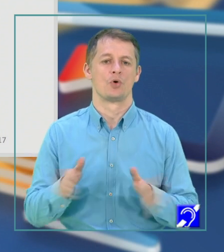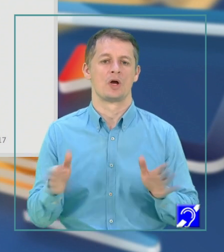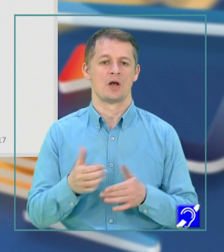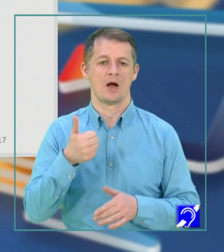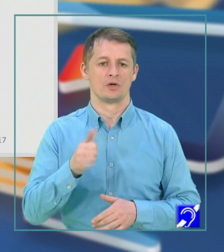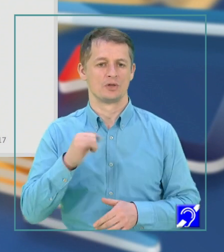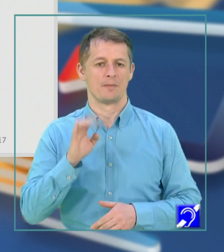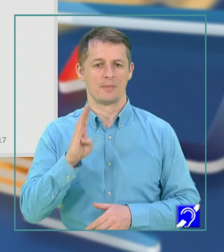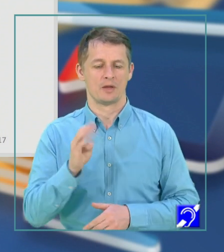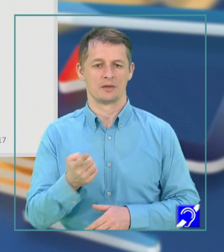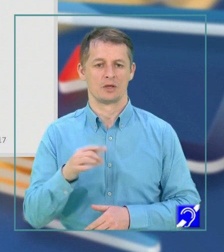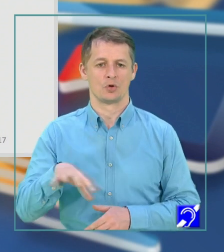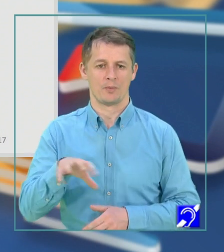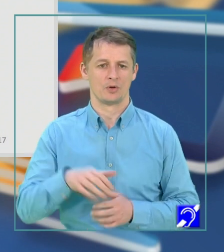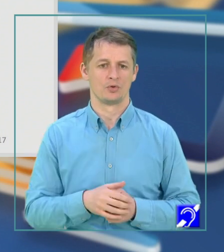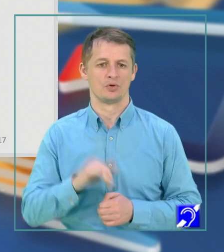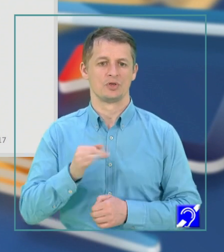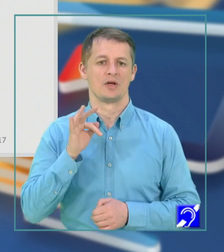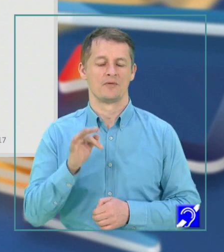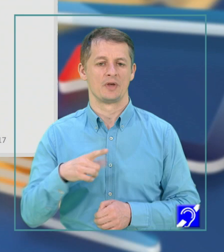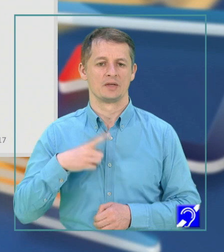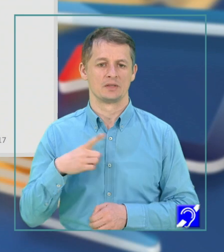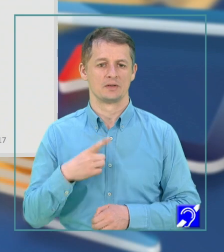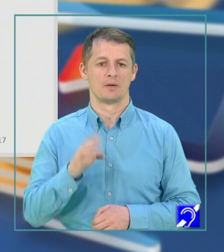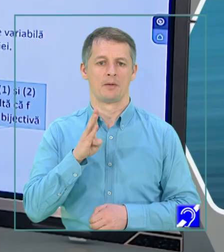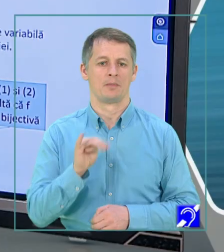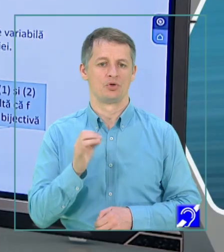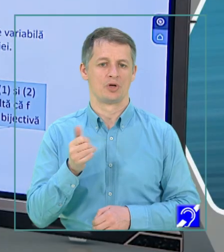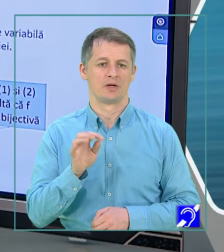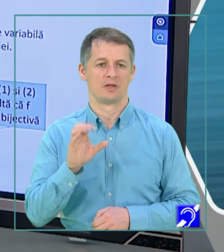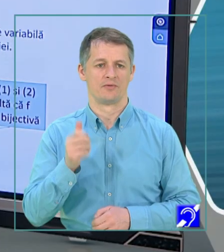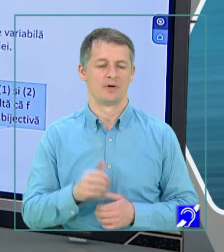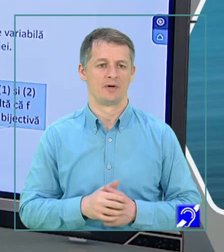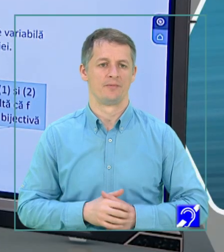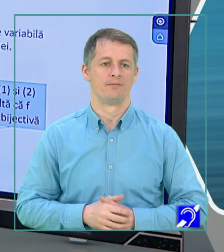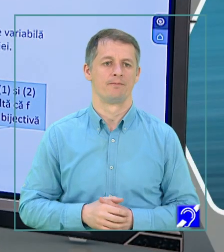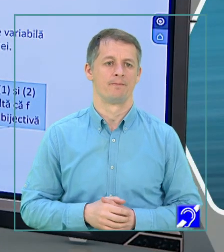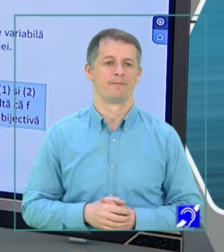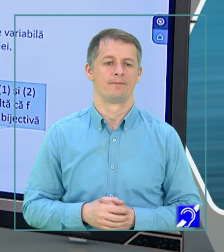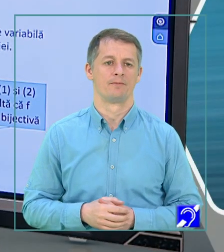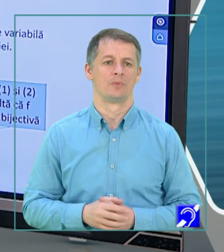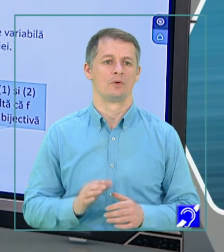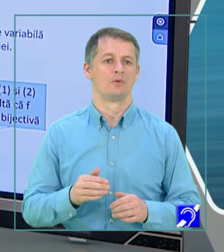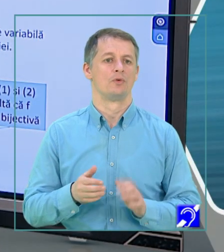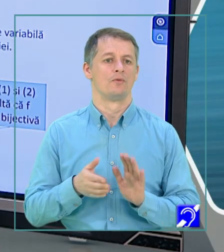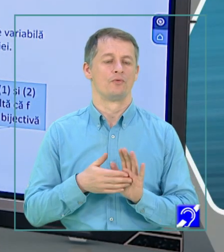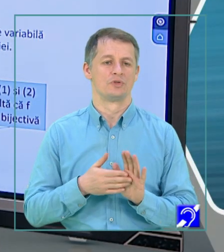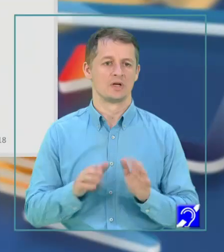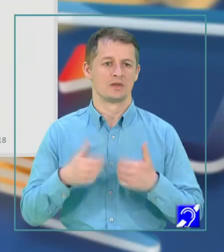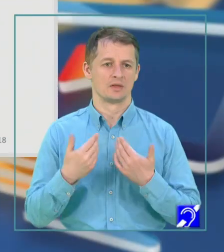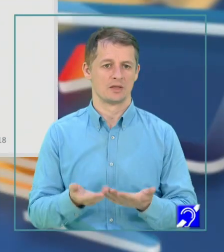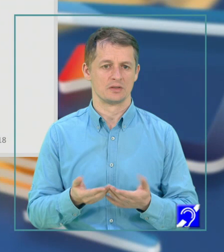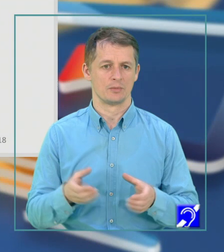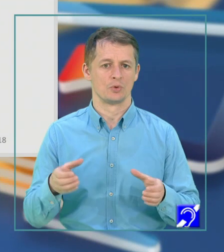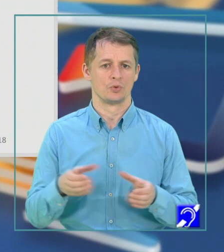și B din domeniu și F este bijectivă. Conform punctului B, funcția dată este morfism de grupuri